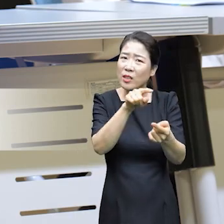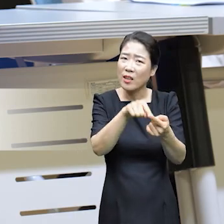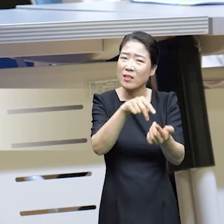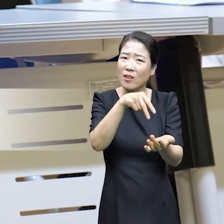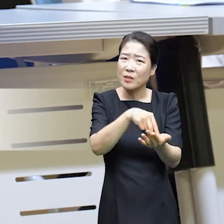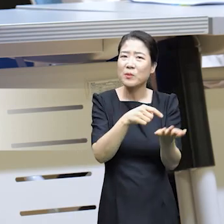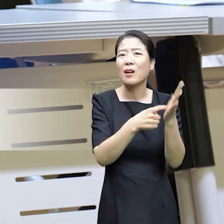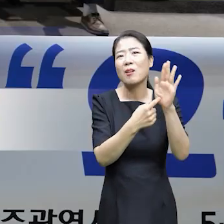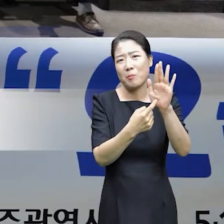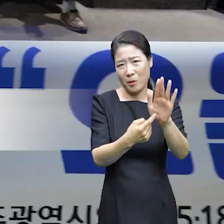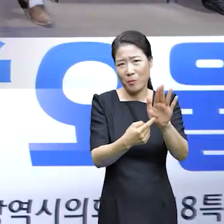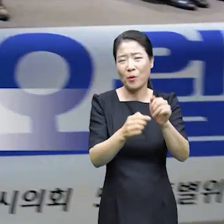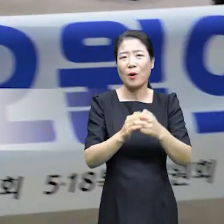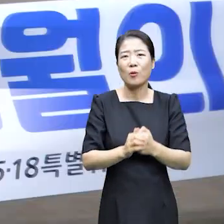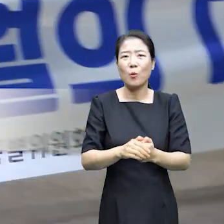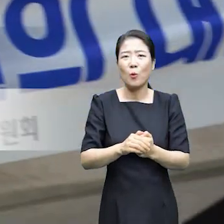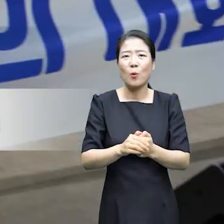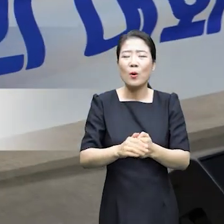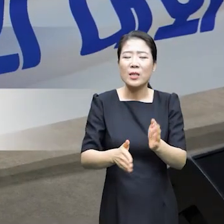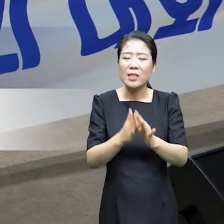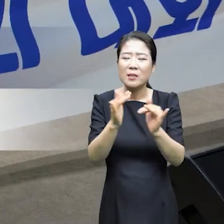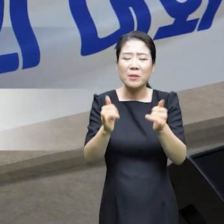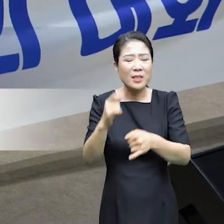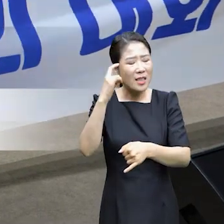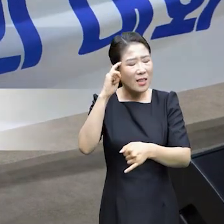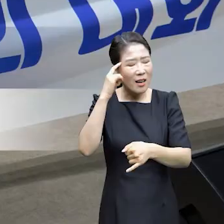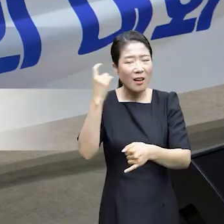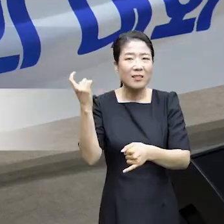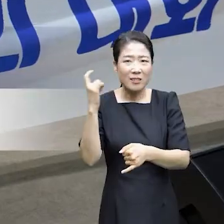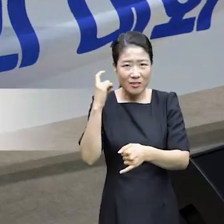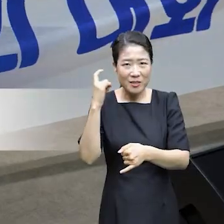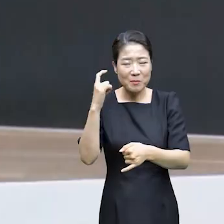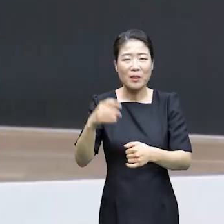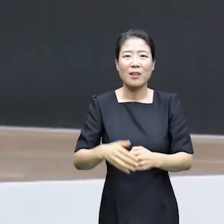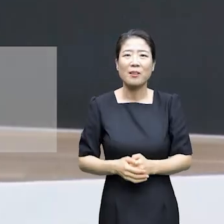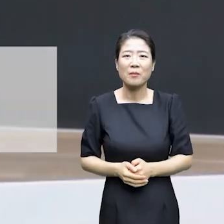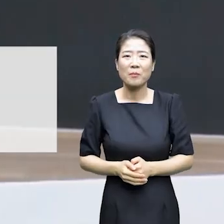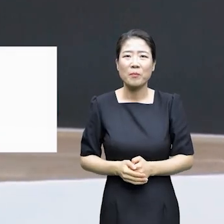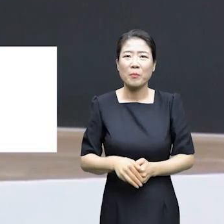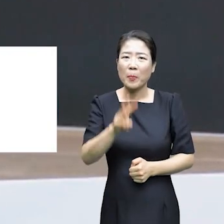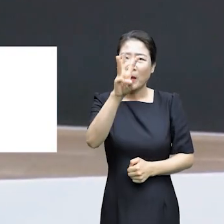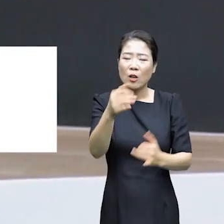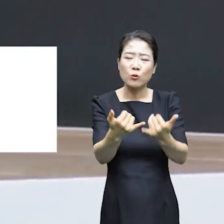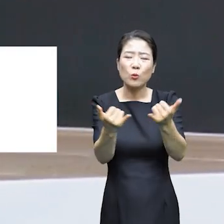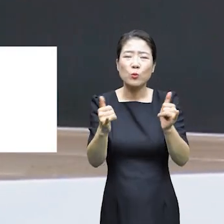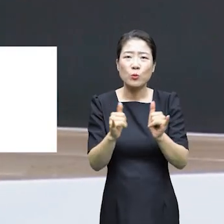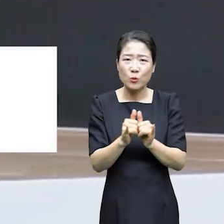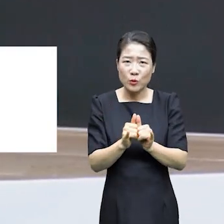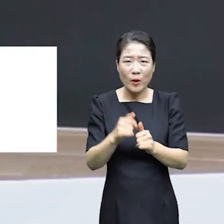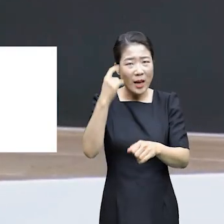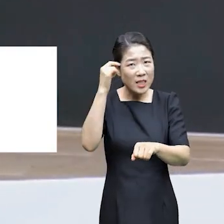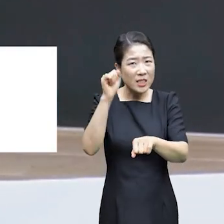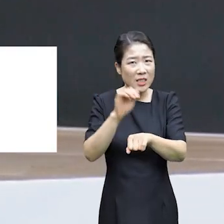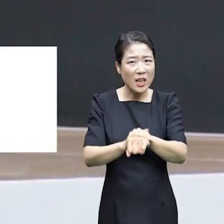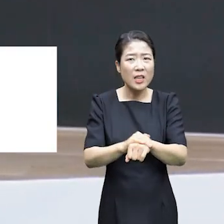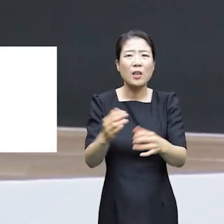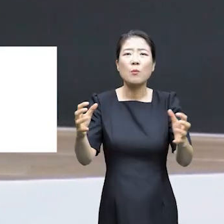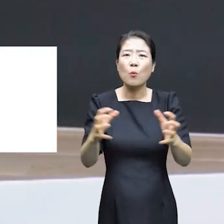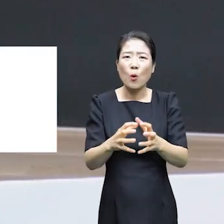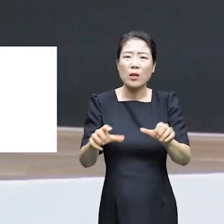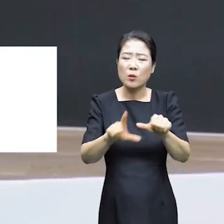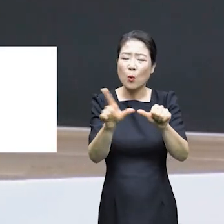대한 입장을 발표하고 이에 대한 시민들의 의견을 청취했습니다 광주공동체 구성원들의 지혜를 모아서